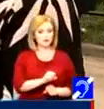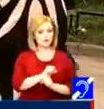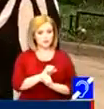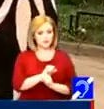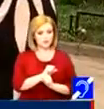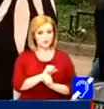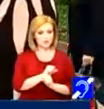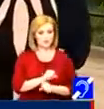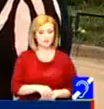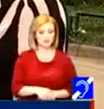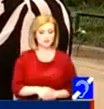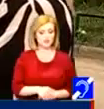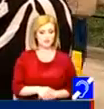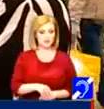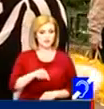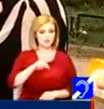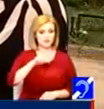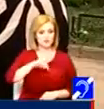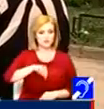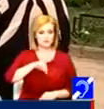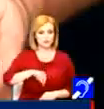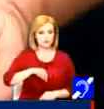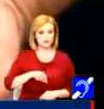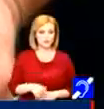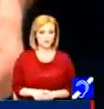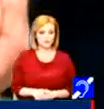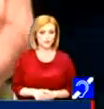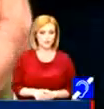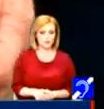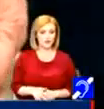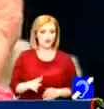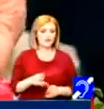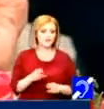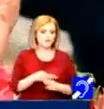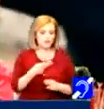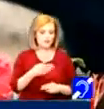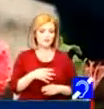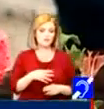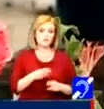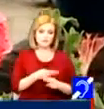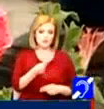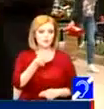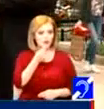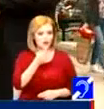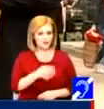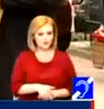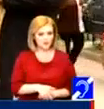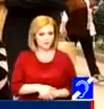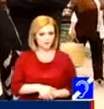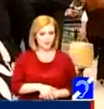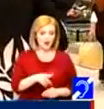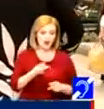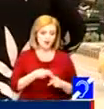sufletele adormiților romilor tăi, Mântuitorule. Fără multe bucate și pomeni, soții Mârzenco au venit la cimitirul